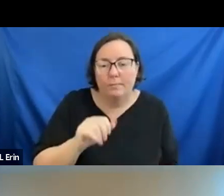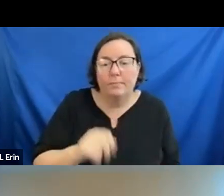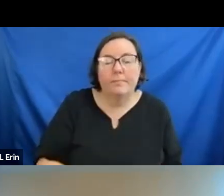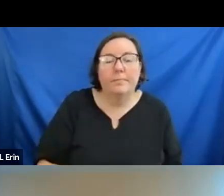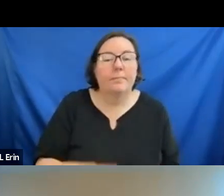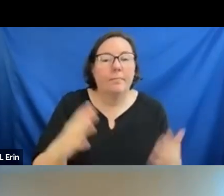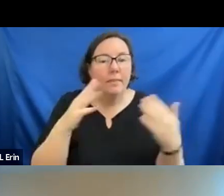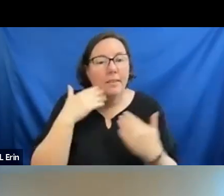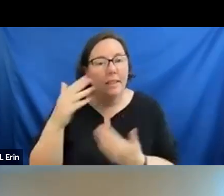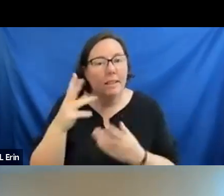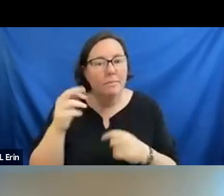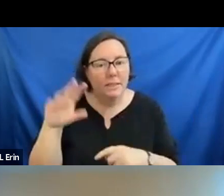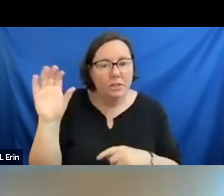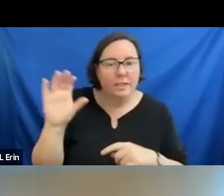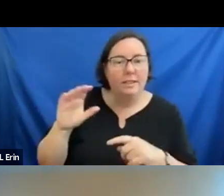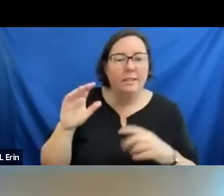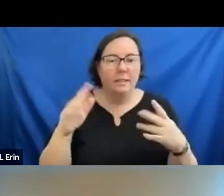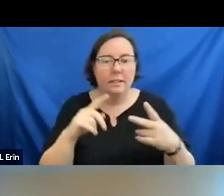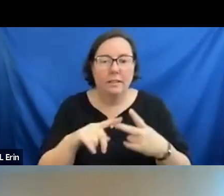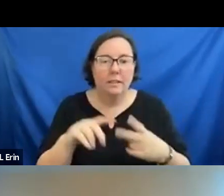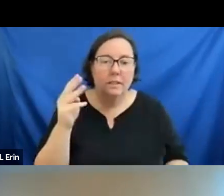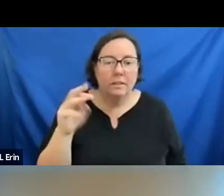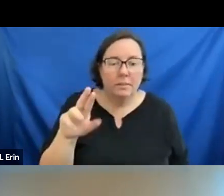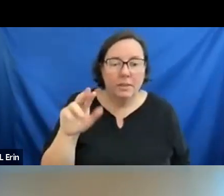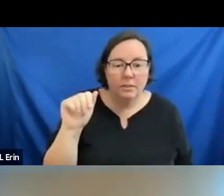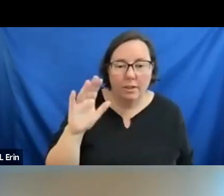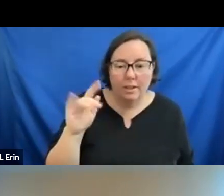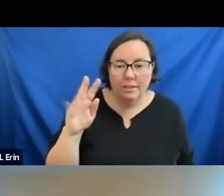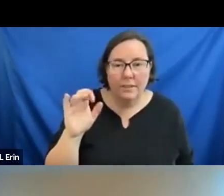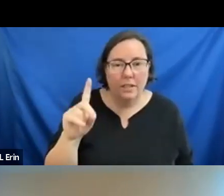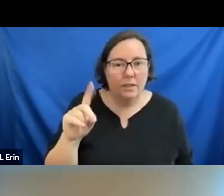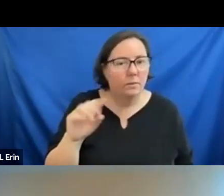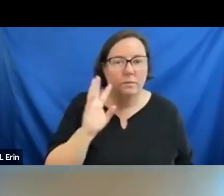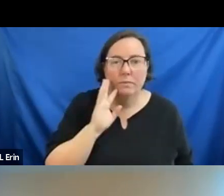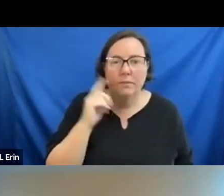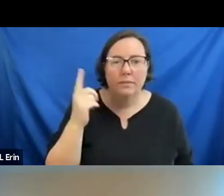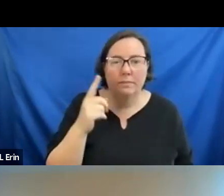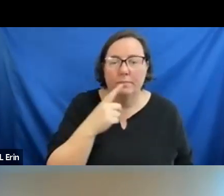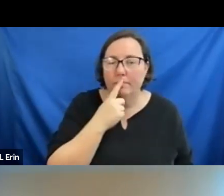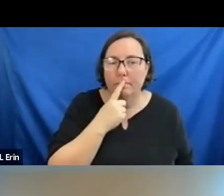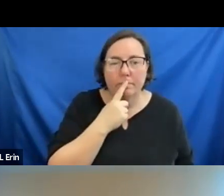Thank you, Mr. Contempasis. Mr. مساء Acevedo, الخير. اليوم لقائنا